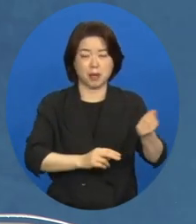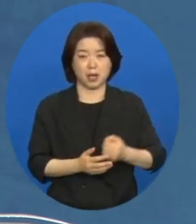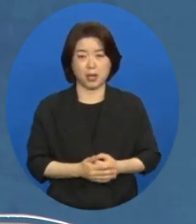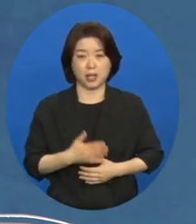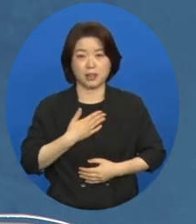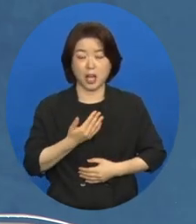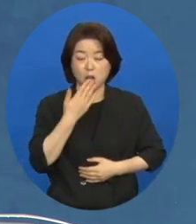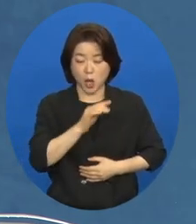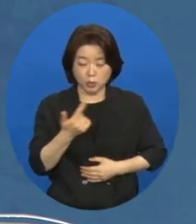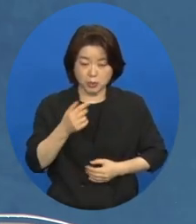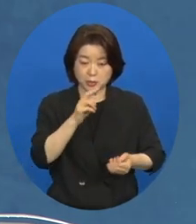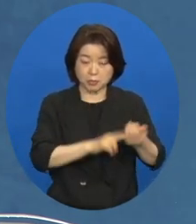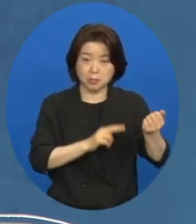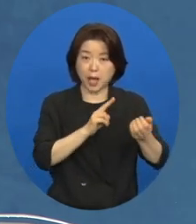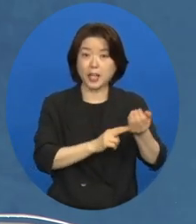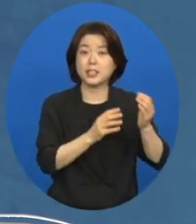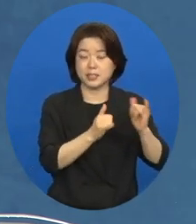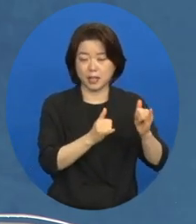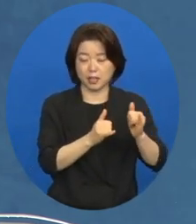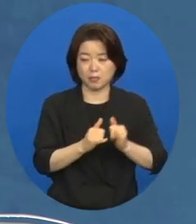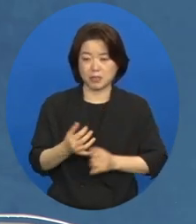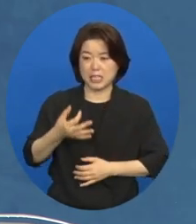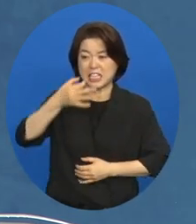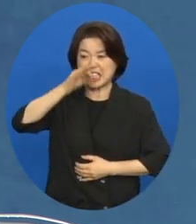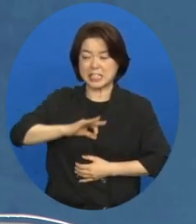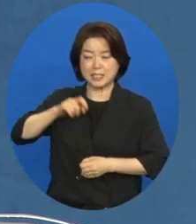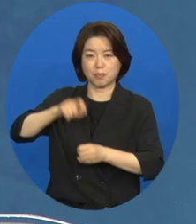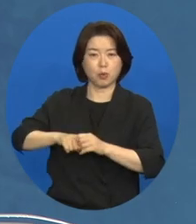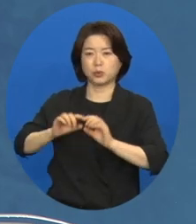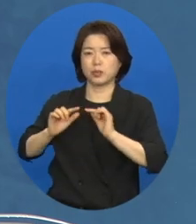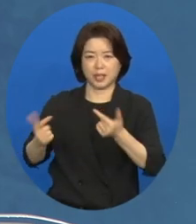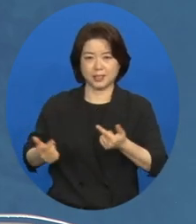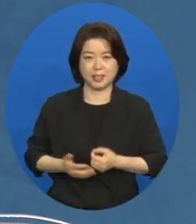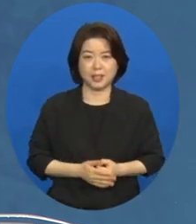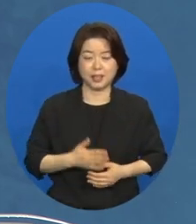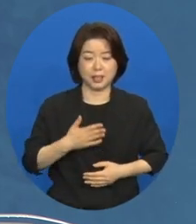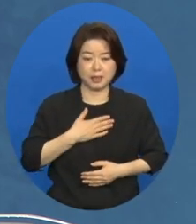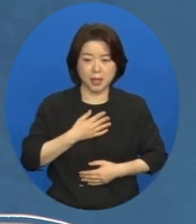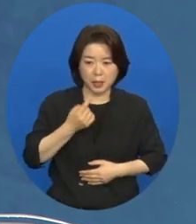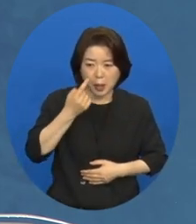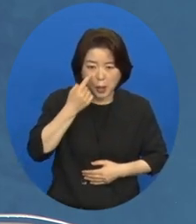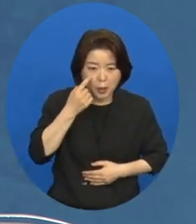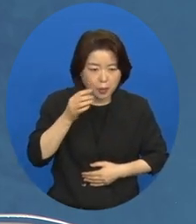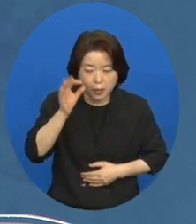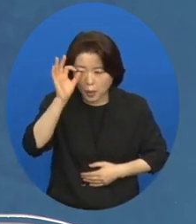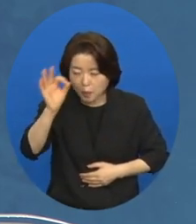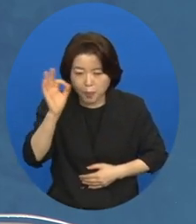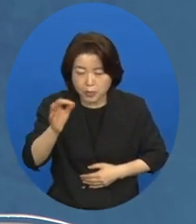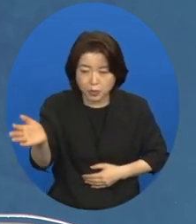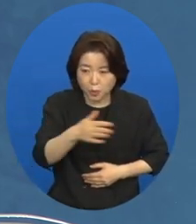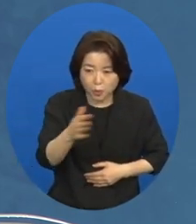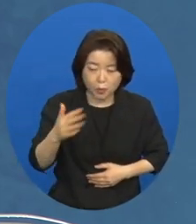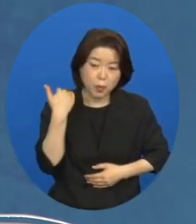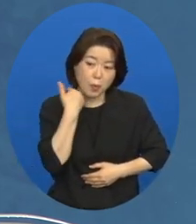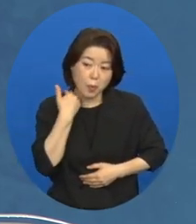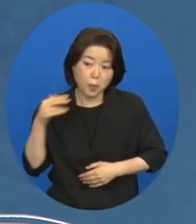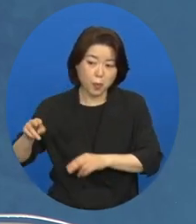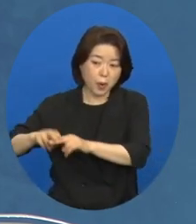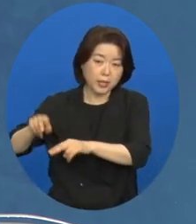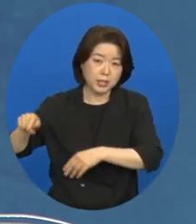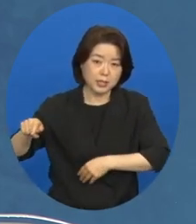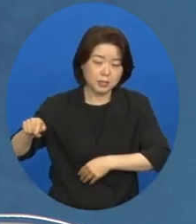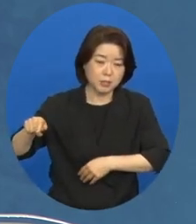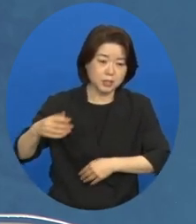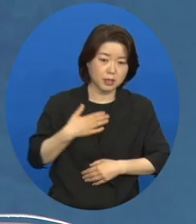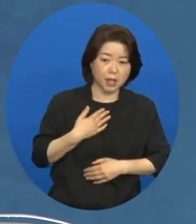파는 사람이지 돈 남기는 사람이 아니다. 나의 눈길이 가지 않는 곳에 손님이 앉아 계시면 손님을 살필